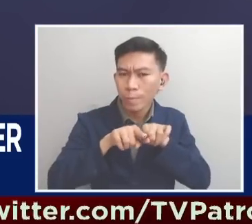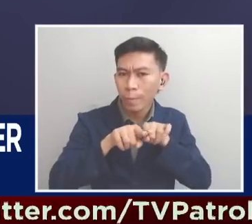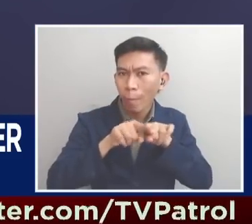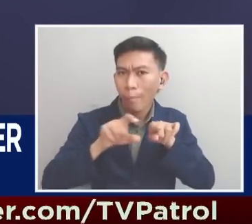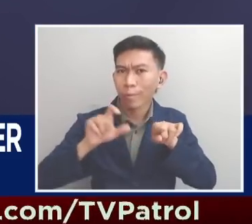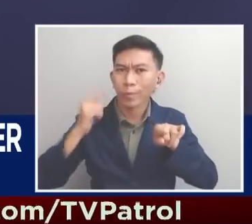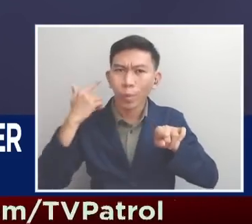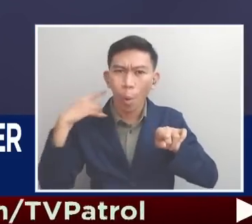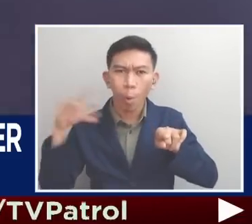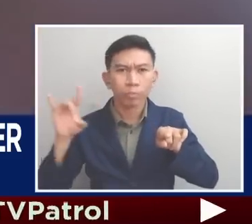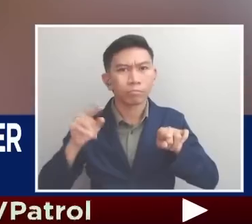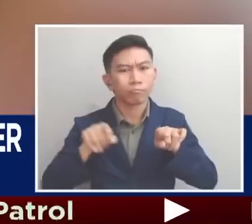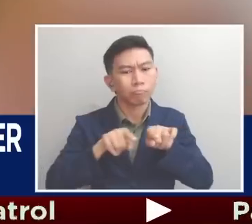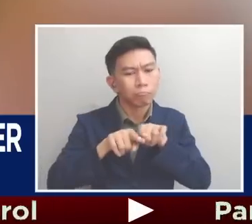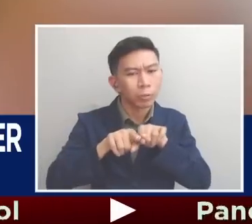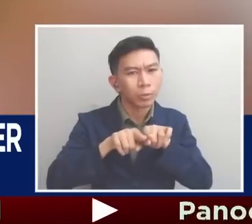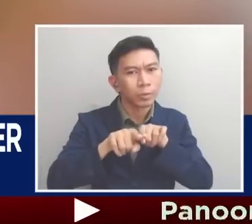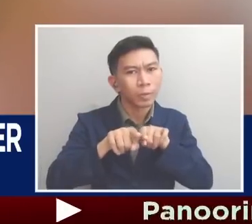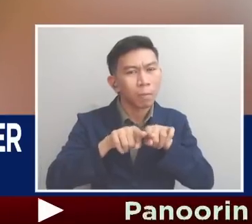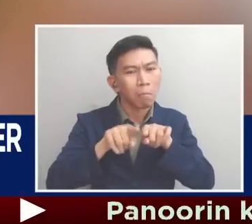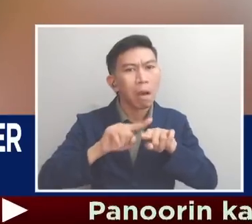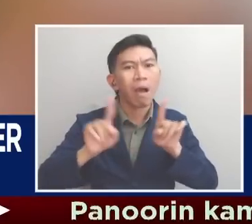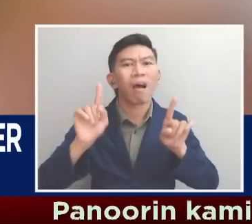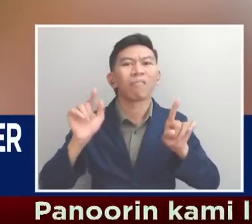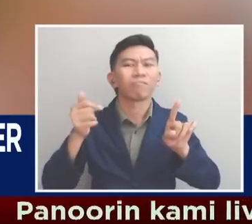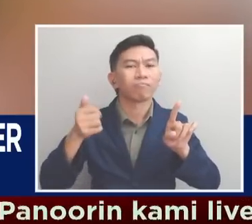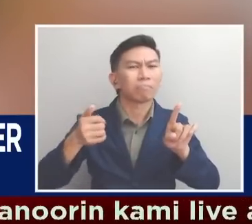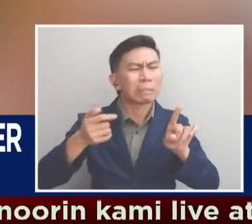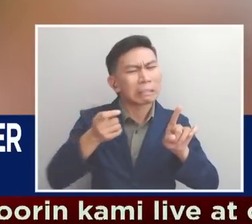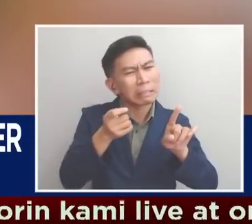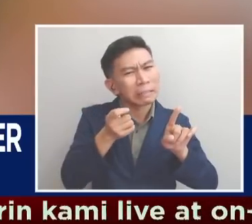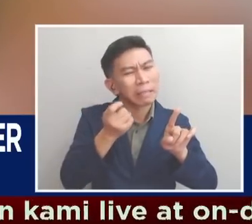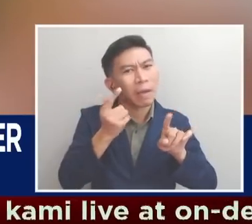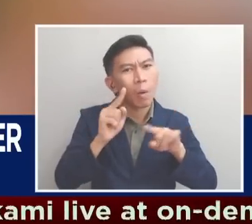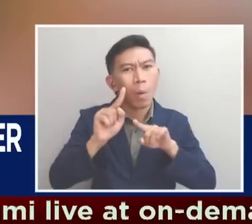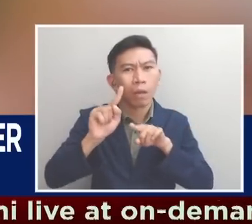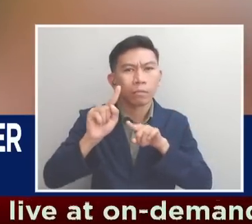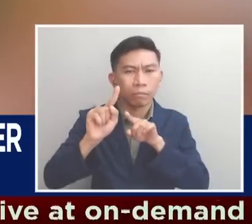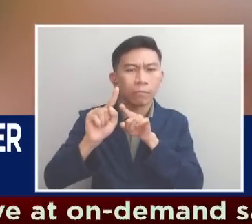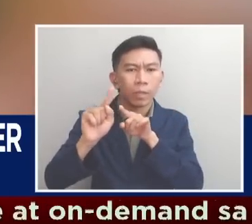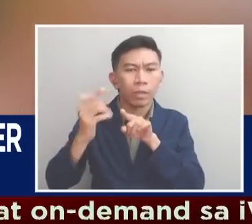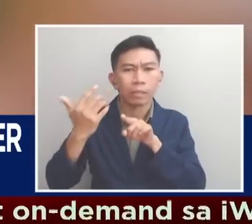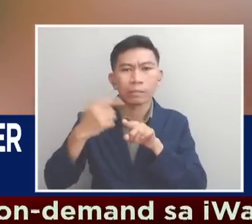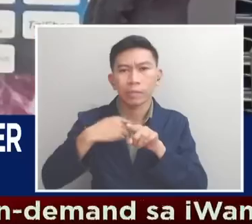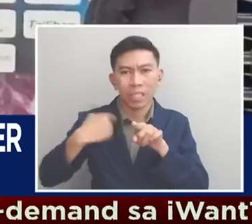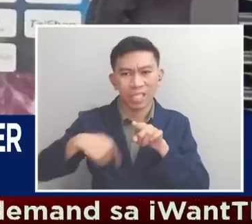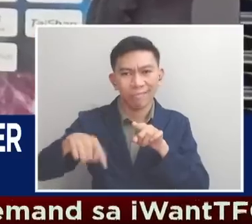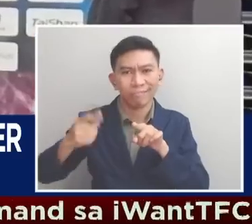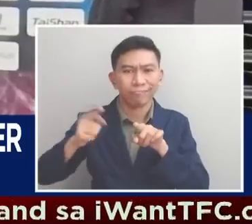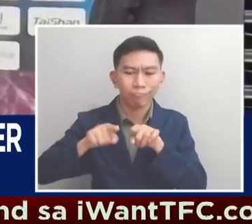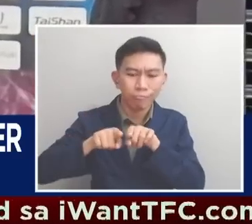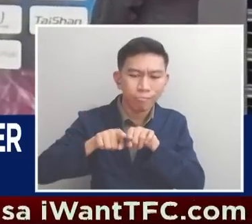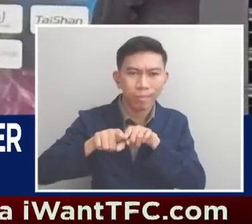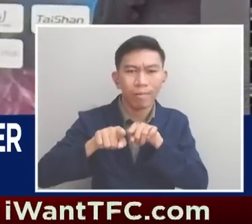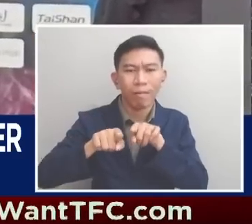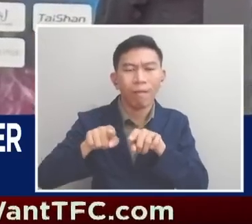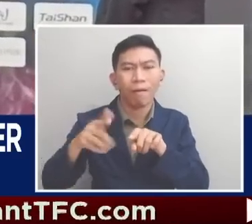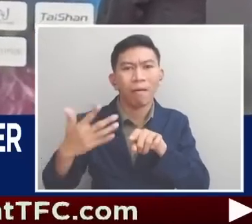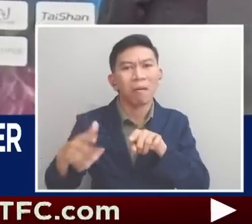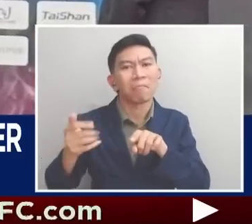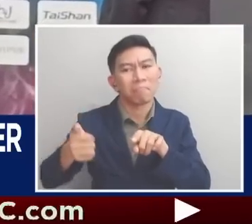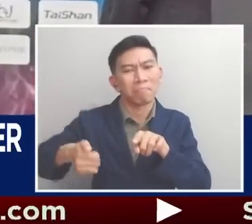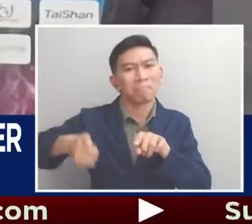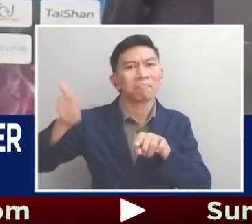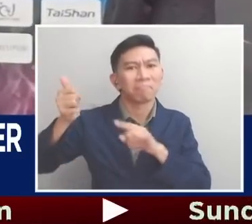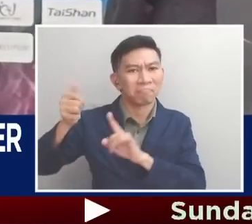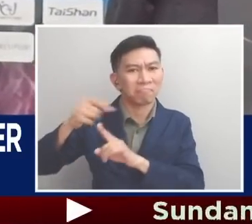Wang Cheng-Cheng. Ngunit mas mataas lang ng unang score ang Chinese gymnast sa kanyang unang vault kaya siya ang hinirang na